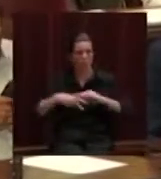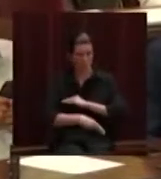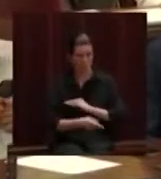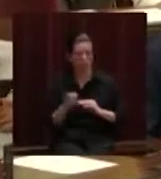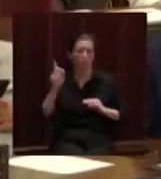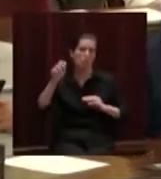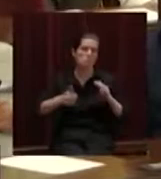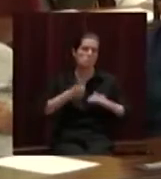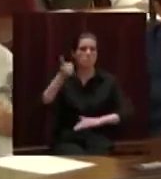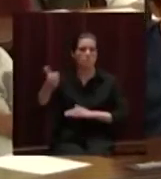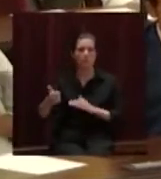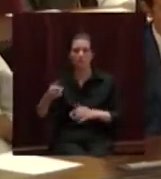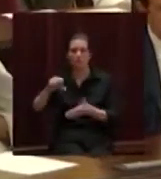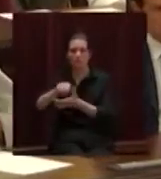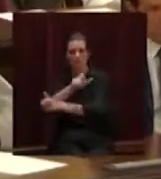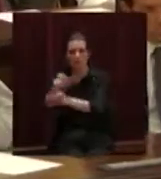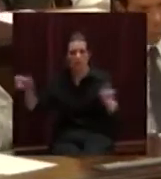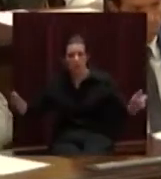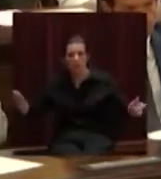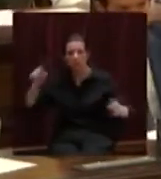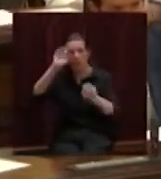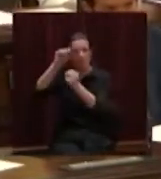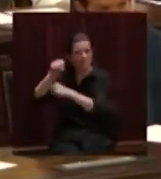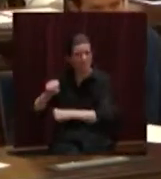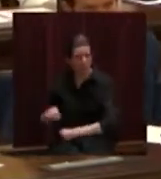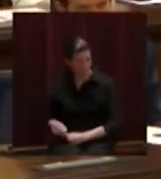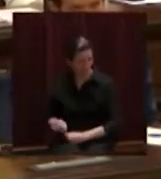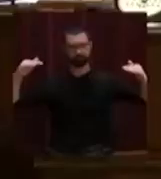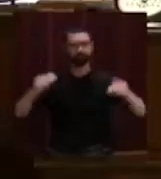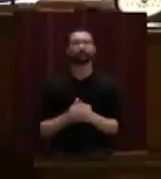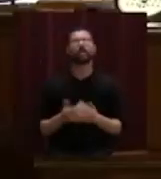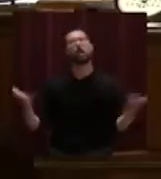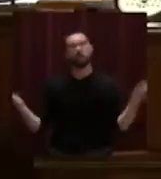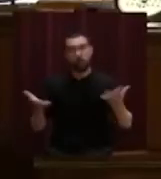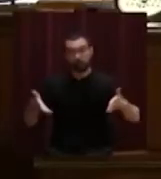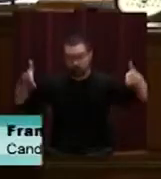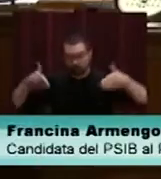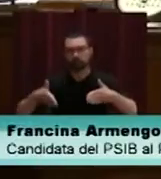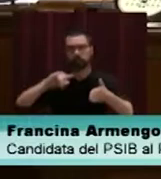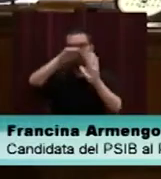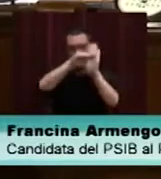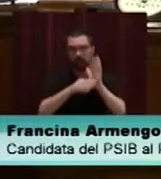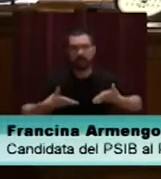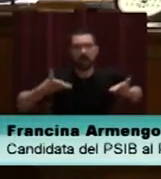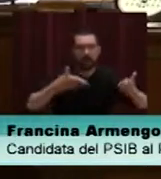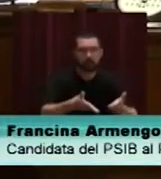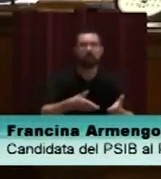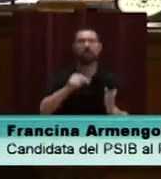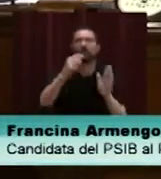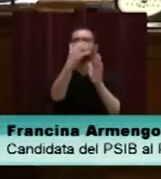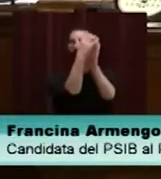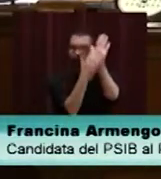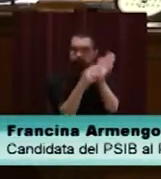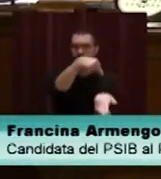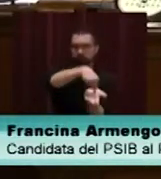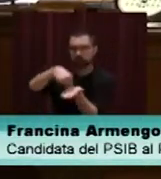la capacitat econòmica dels ciutadans de cada zona. La urgència s'atacarà també amb millores en els programes d'ajuda i mesures fiscals que